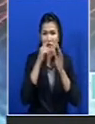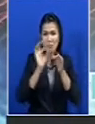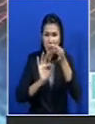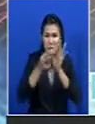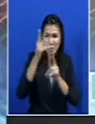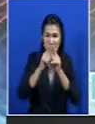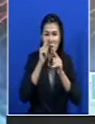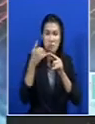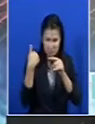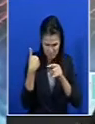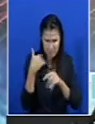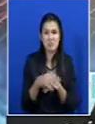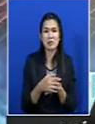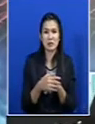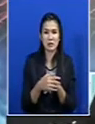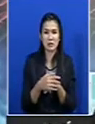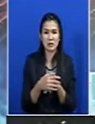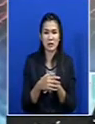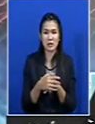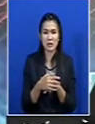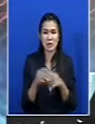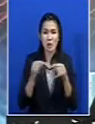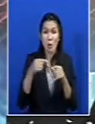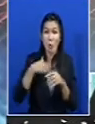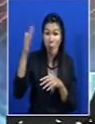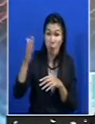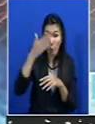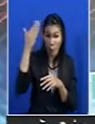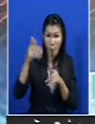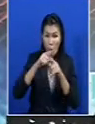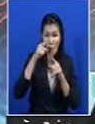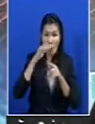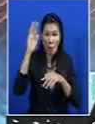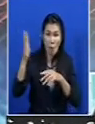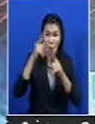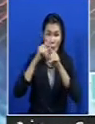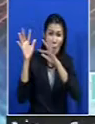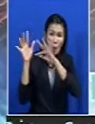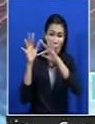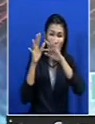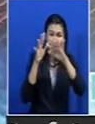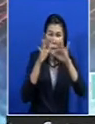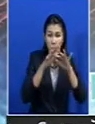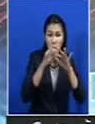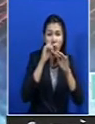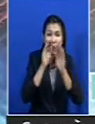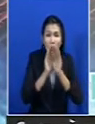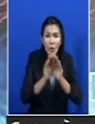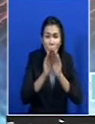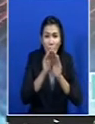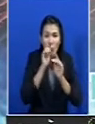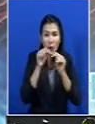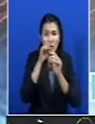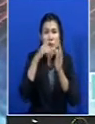ไฟเผาอะไรพวกนี้ก็มีเยอะลักษณะของลมที่พาเอาฝุ่นละอองเหล่านี้เนี่ยก็พาเข้าไปก